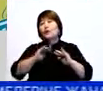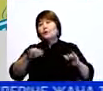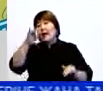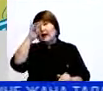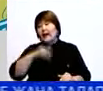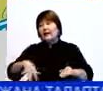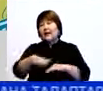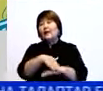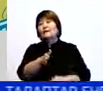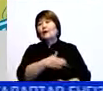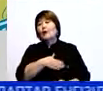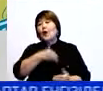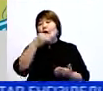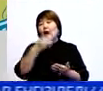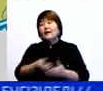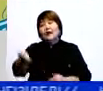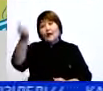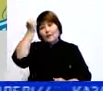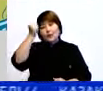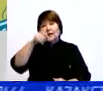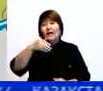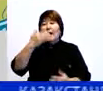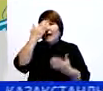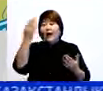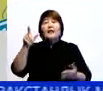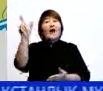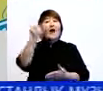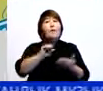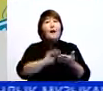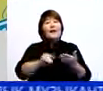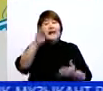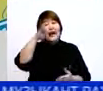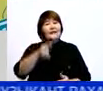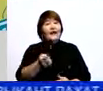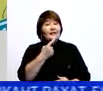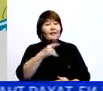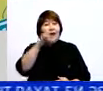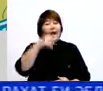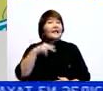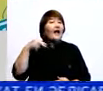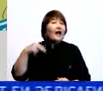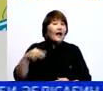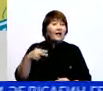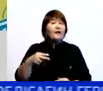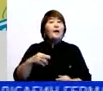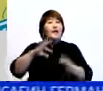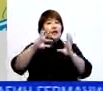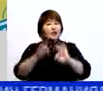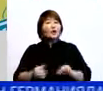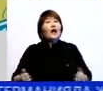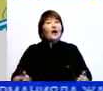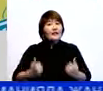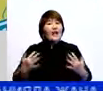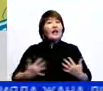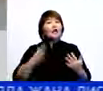қазақ халқының рухани асыл мұрасын, халық поэзиясын, қазақ тілі мен қазақ әдебиетін зерделеуге